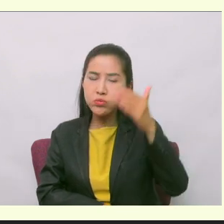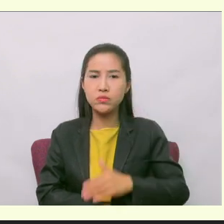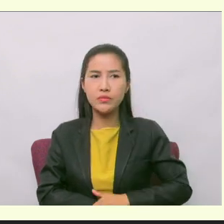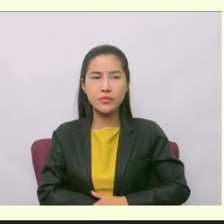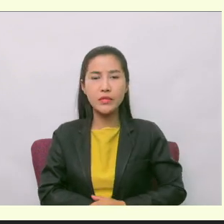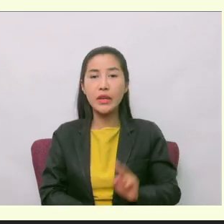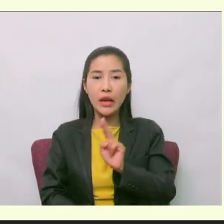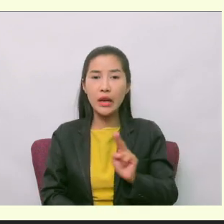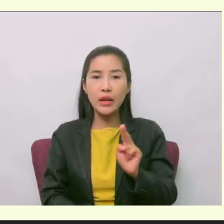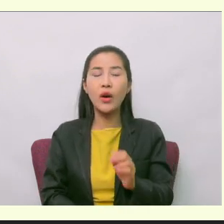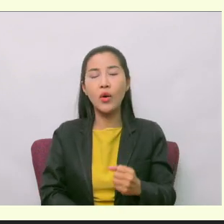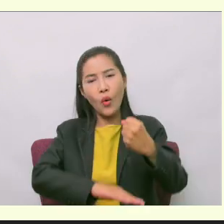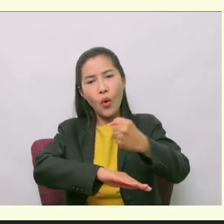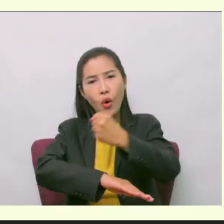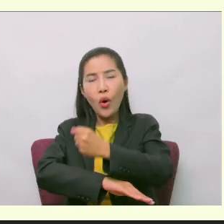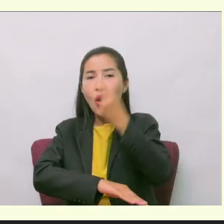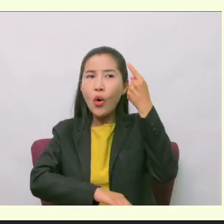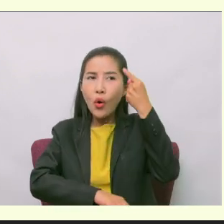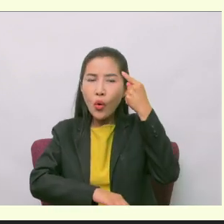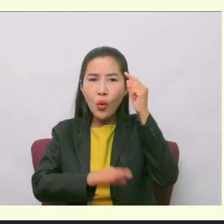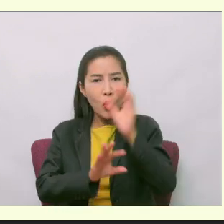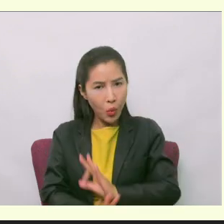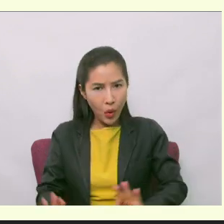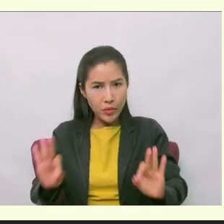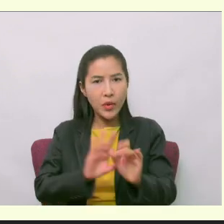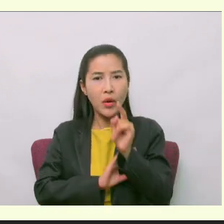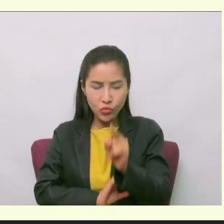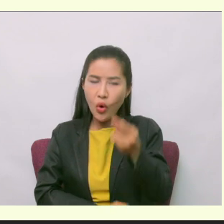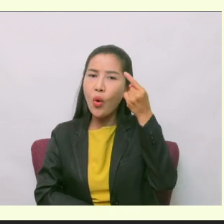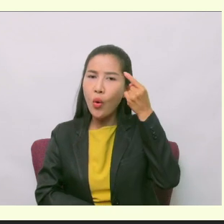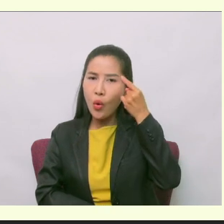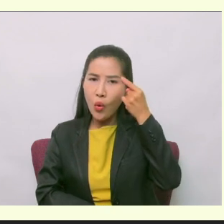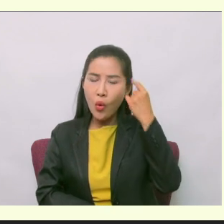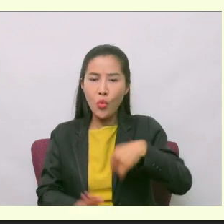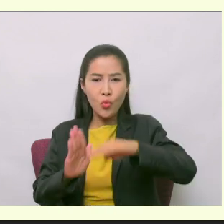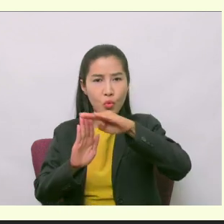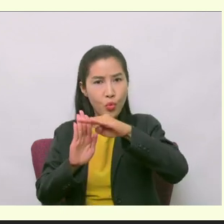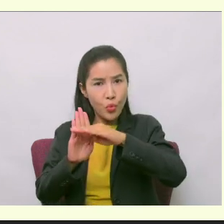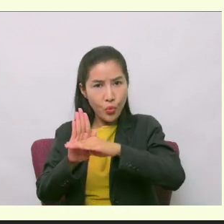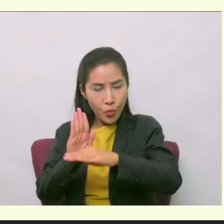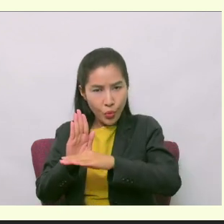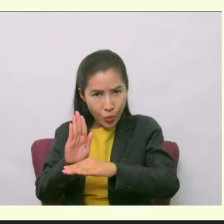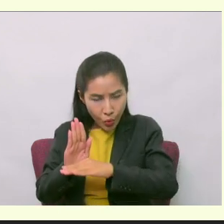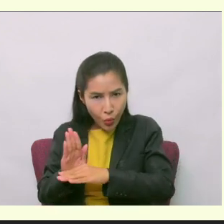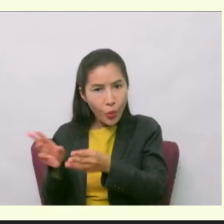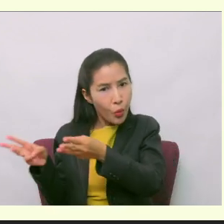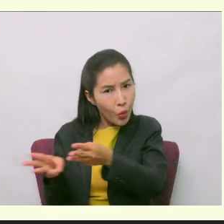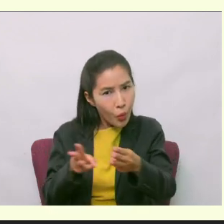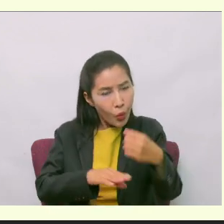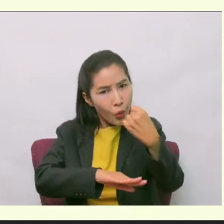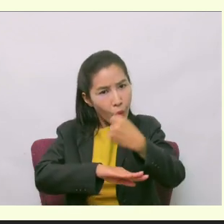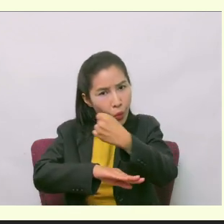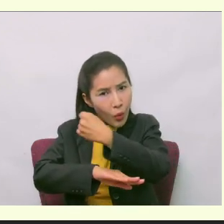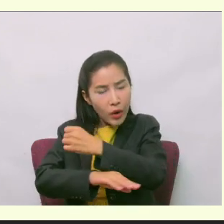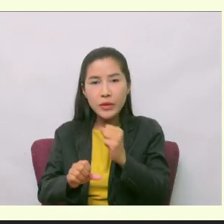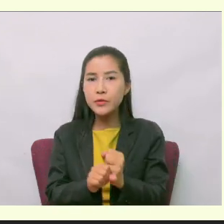บเราก็จะต้องรู้ในเรื่องของความสำคัญด้วยนะคะว่าหลักการวิธีการของการใช้ลูกประคบเนี่ยค่ะเราจะต้องดูอย่างไรเน